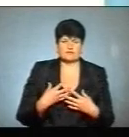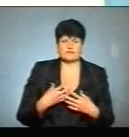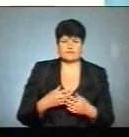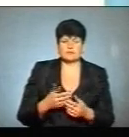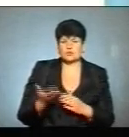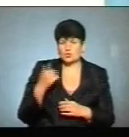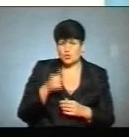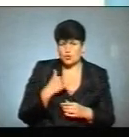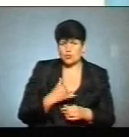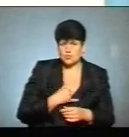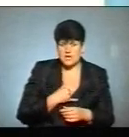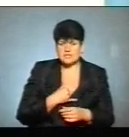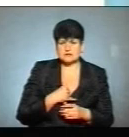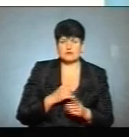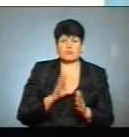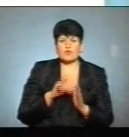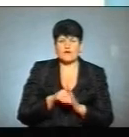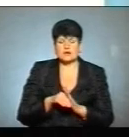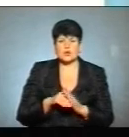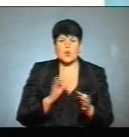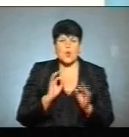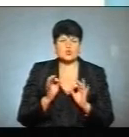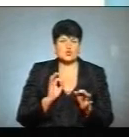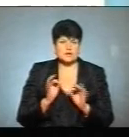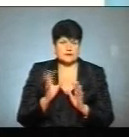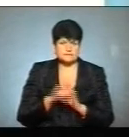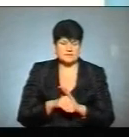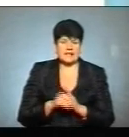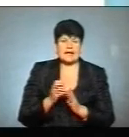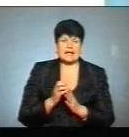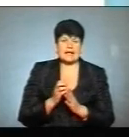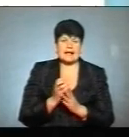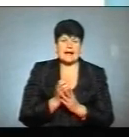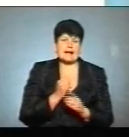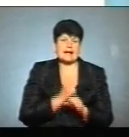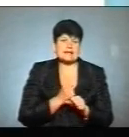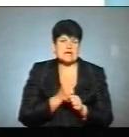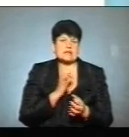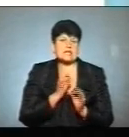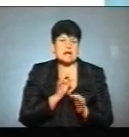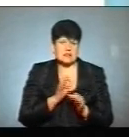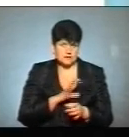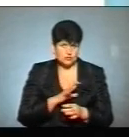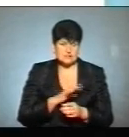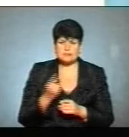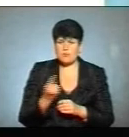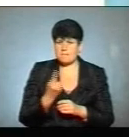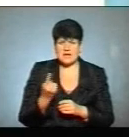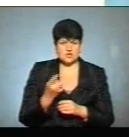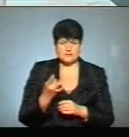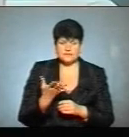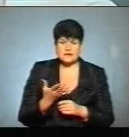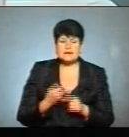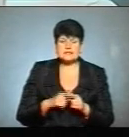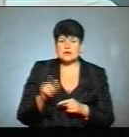минулого року у нас запроваджено було консультанта кар'єрного радника. це таке було вперше. Це